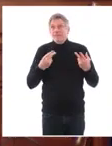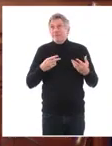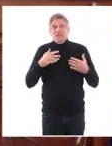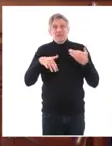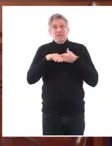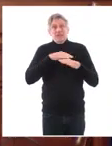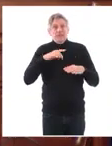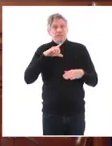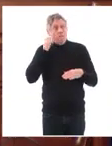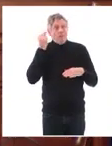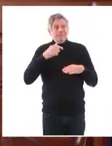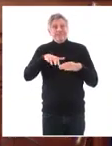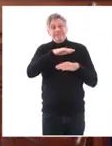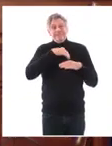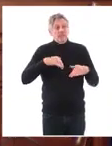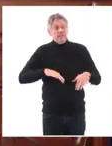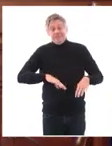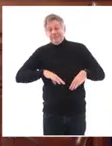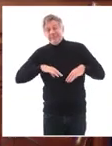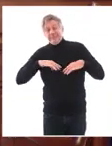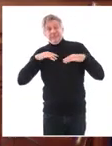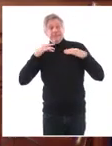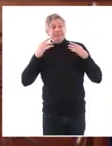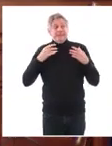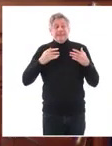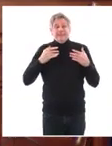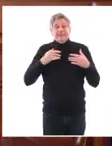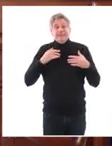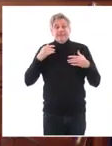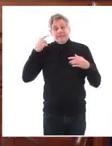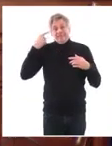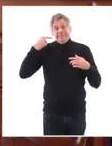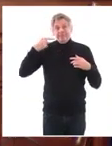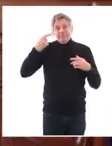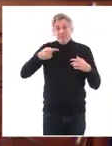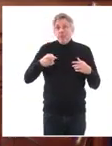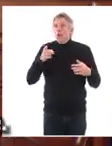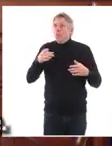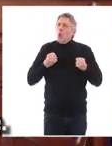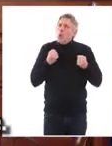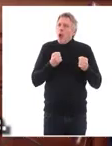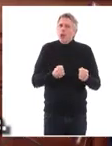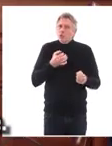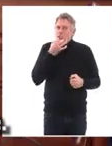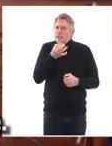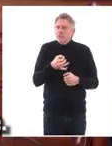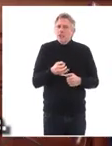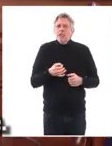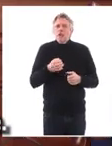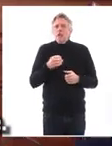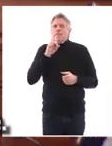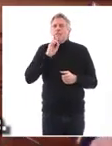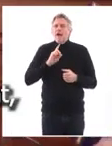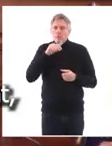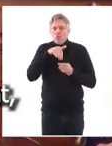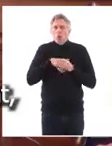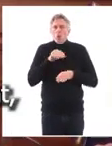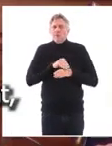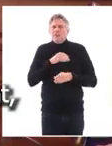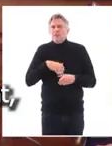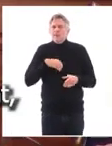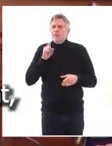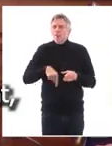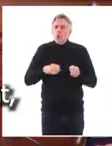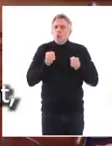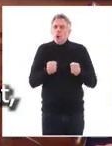Et par rapport à la notion de courage que vous soulevez, moi je pense qu'être une femme dans un conseil municipal, effectivement, ça demande du courage. Parce que pour